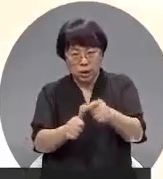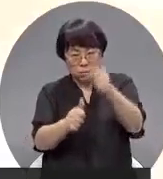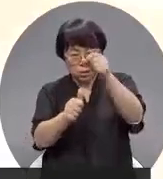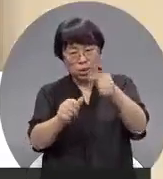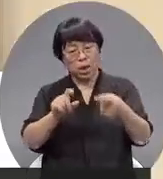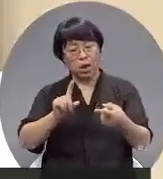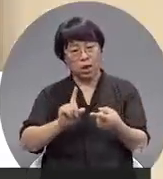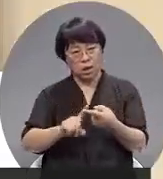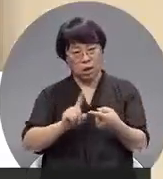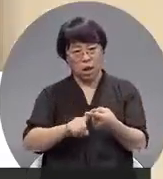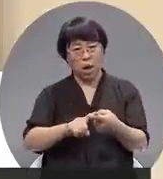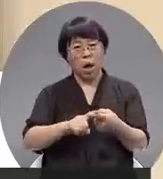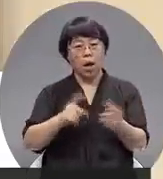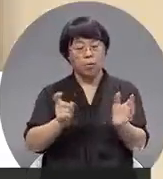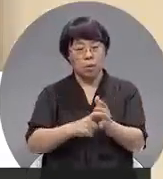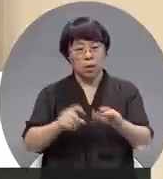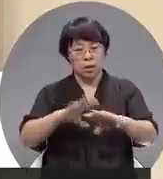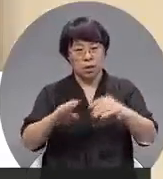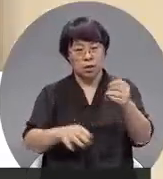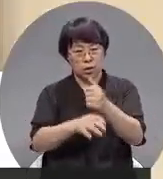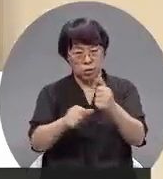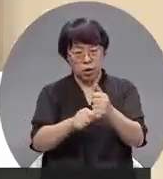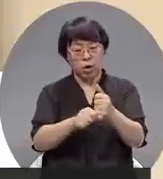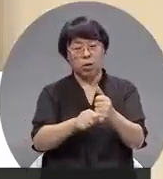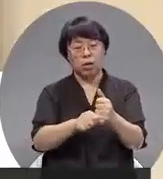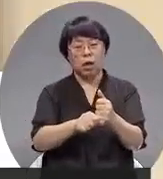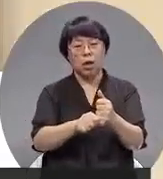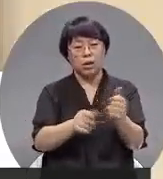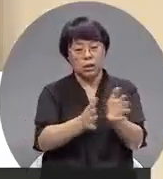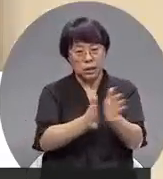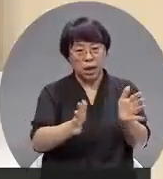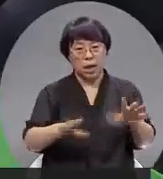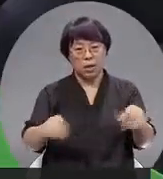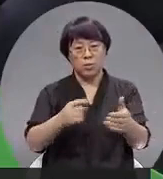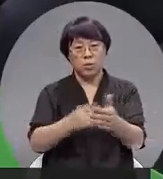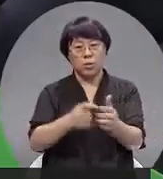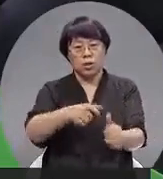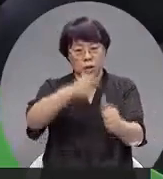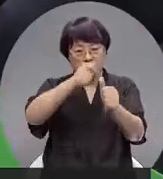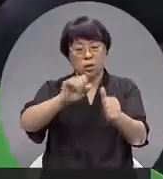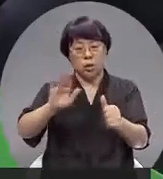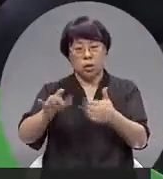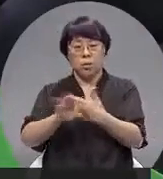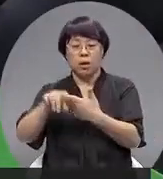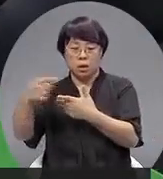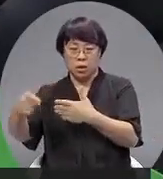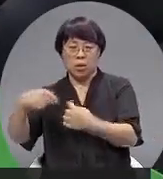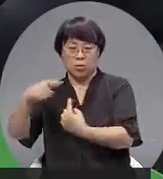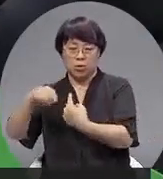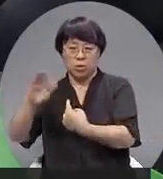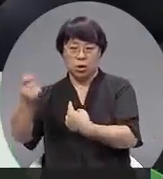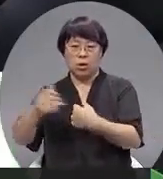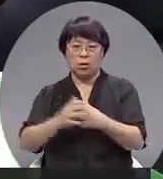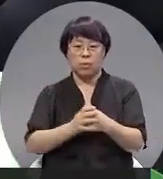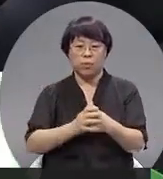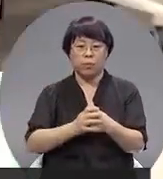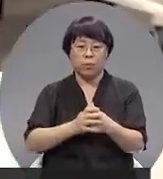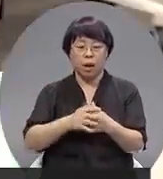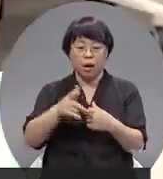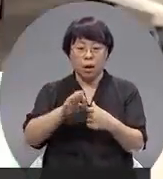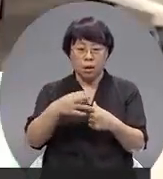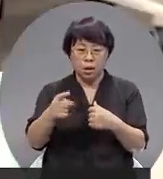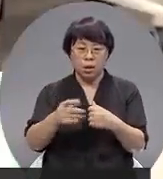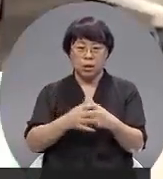가동과 함께 사무총장에 임명되면서 해결될 것으로 보입니다 경제 수 충북도당 위원장 맨 전 위원장에